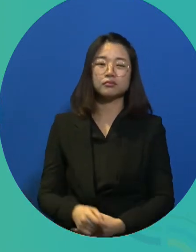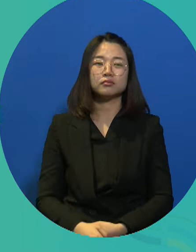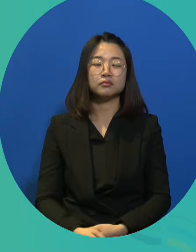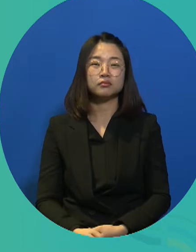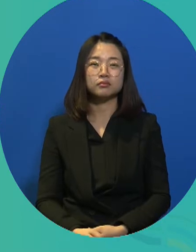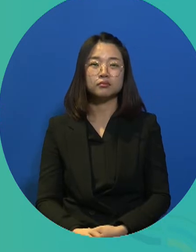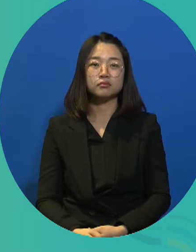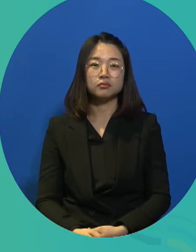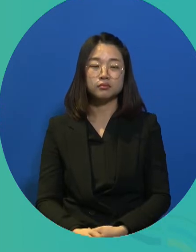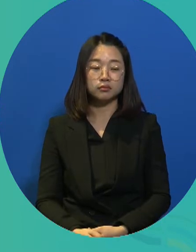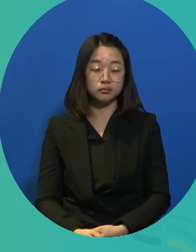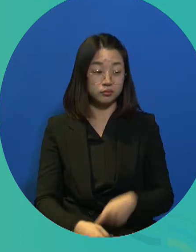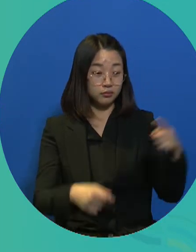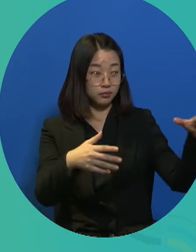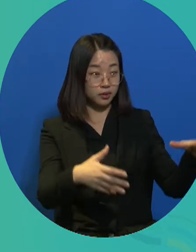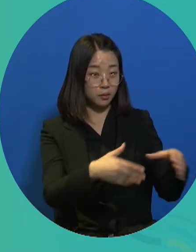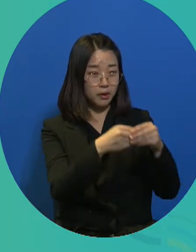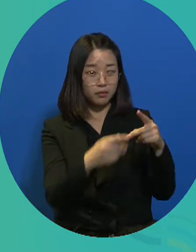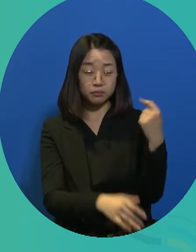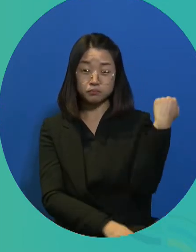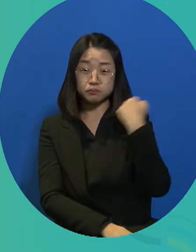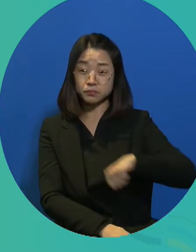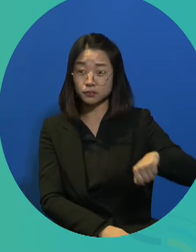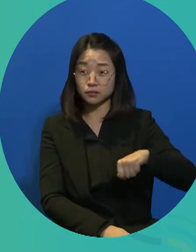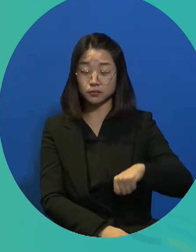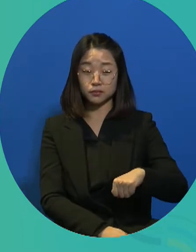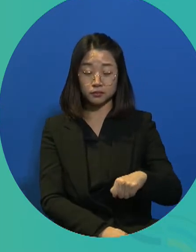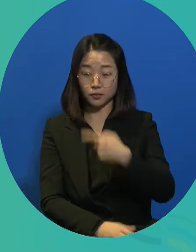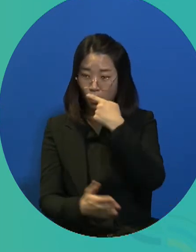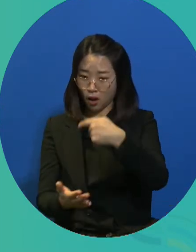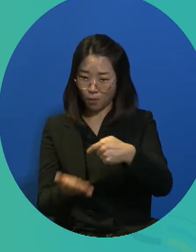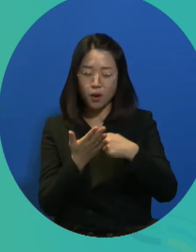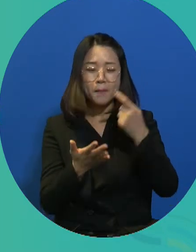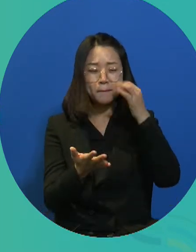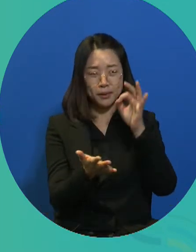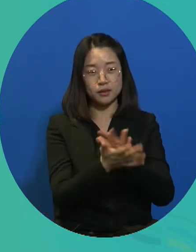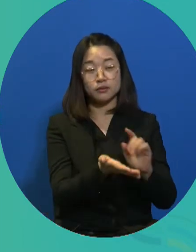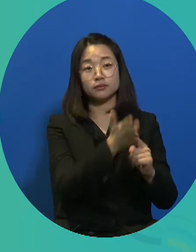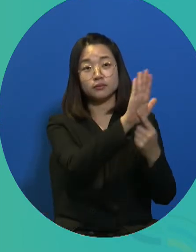체계적인 협약 위반 사례가 보고가 됐다라고 했습니다.